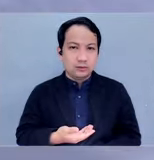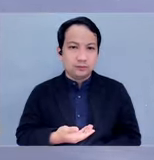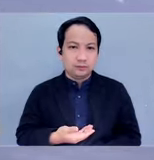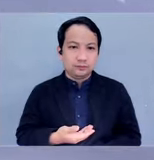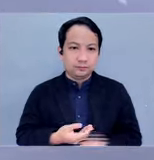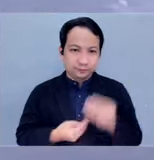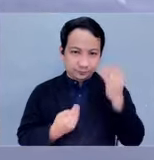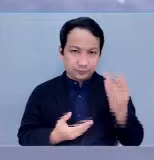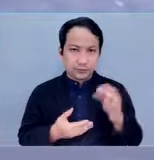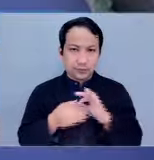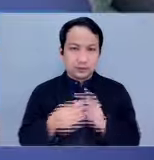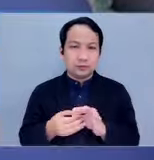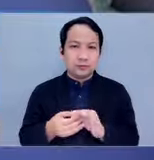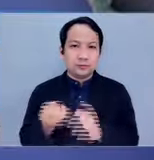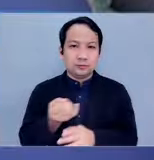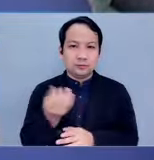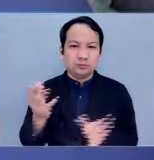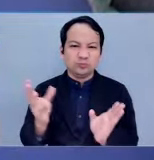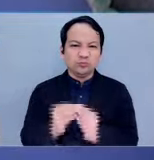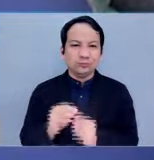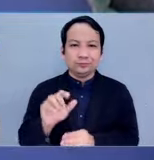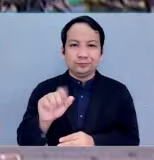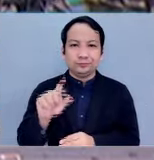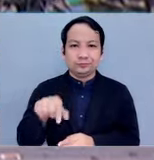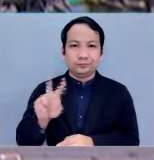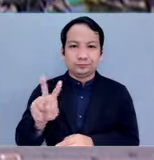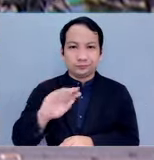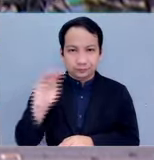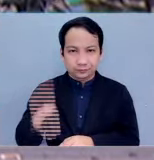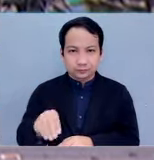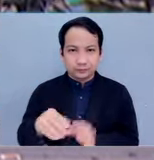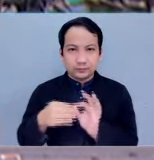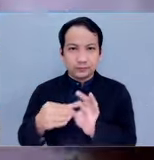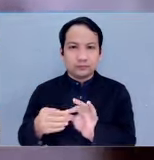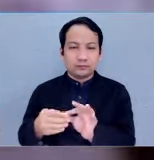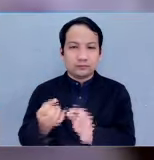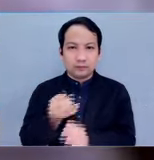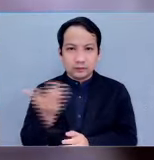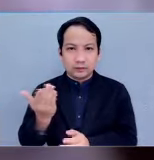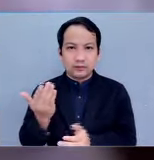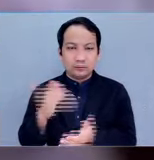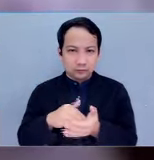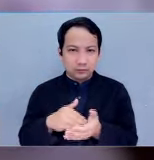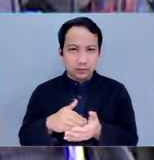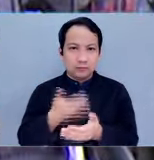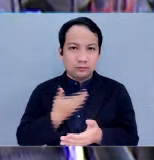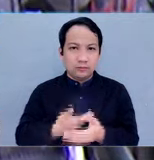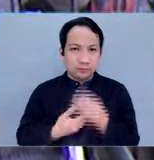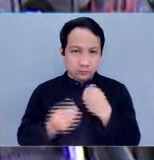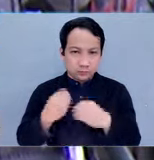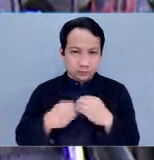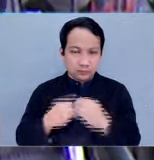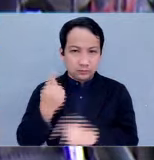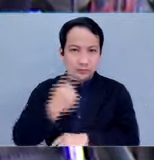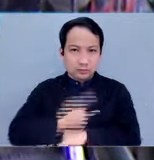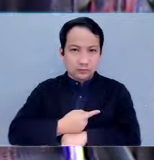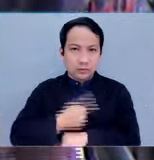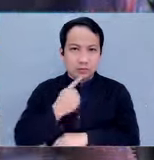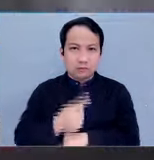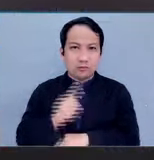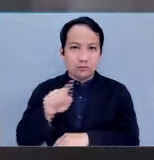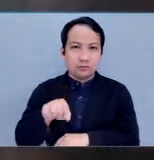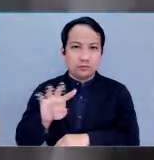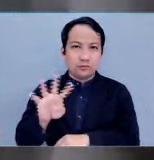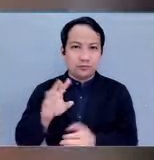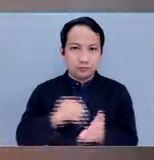Kasama sa bilang na yan ang 11.2% na nagsabing ilang beses lang silang nakakakain kada araw at 1.4%